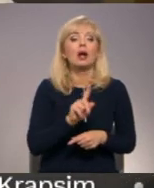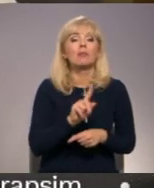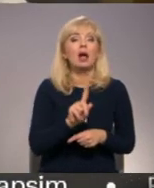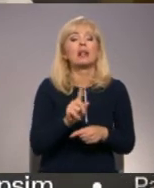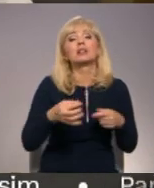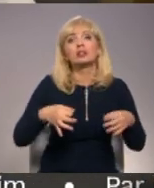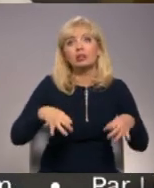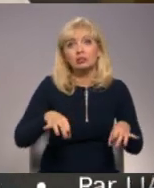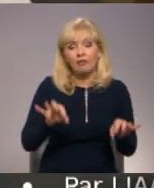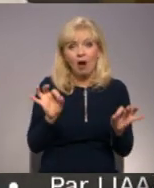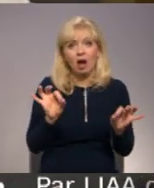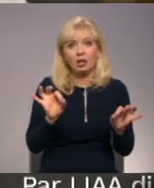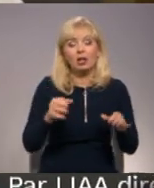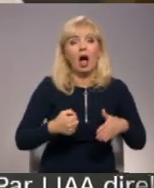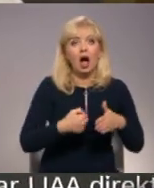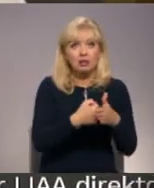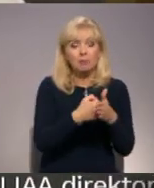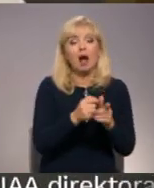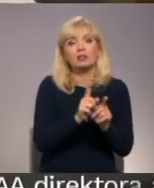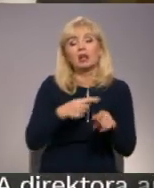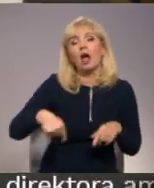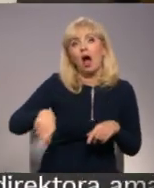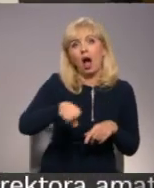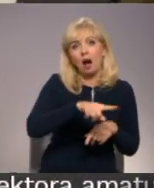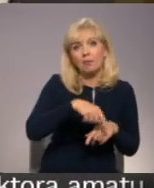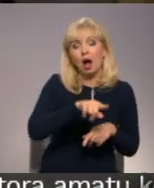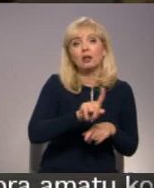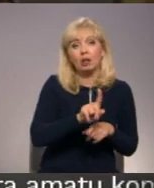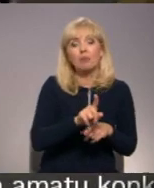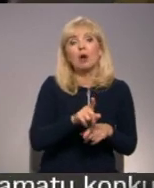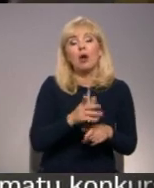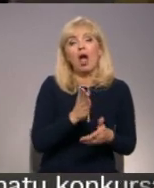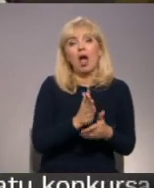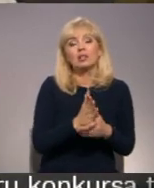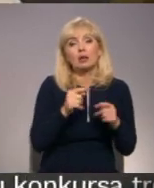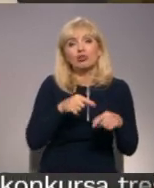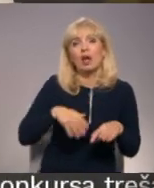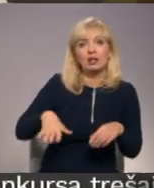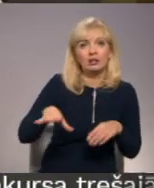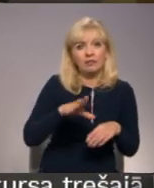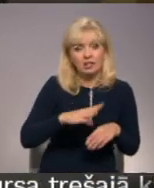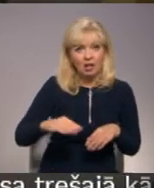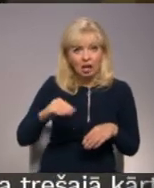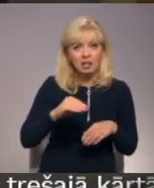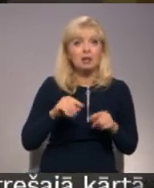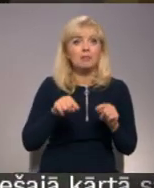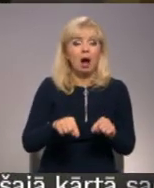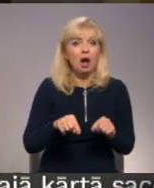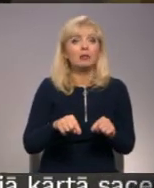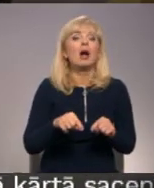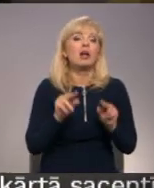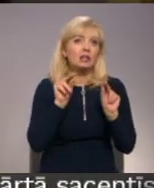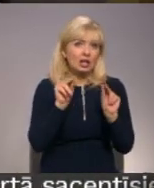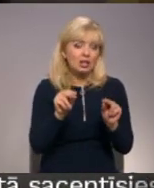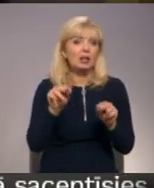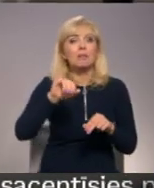svarīgi. Nu, atbalsts apkārtējiem, tāpēc esam šeit ar visu ģimeni. Un mēs arī ticam, ka